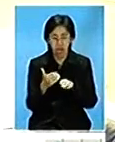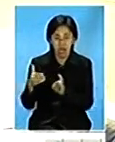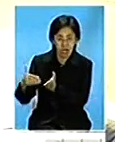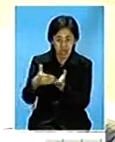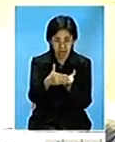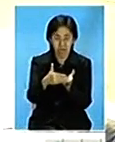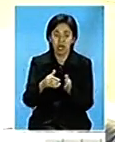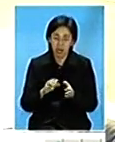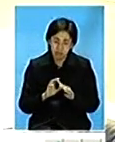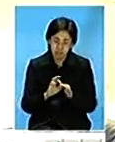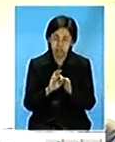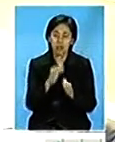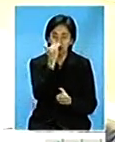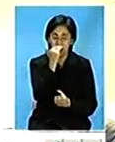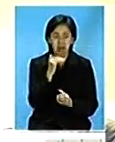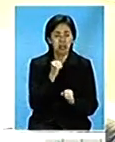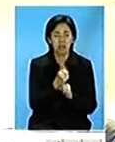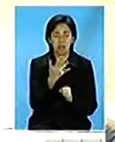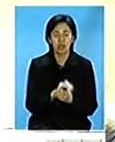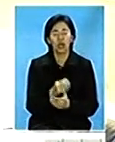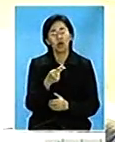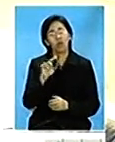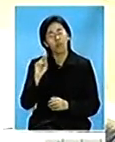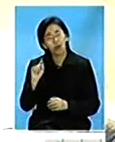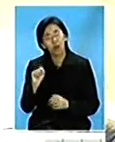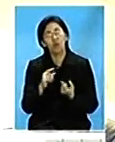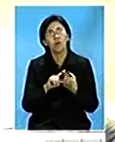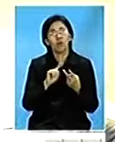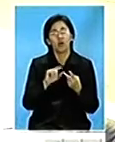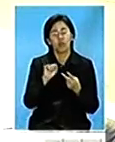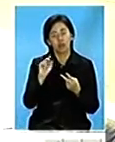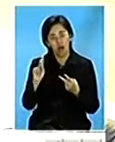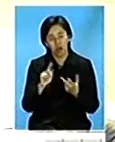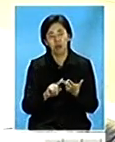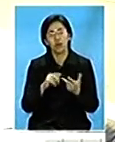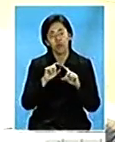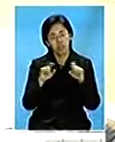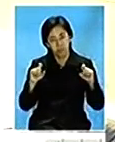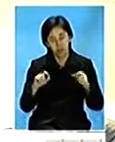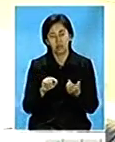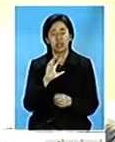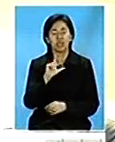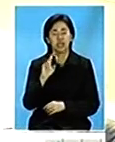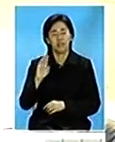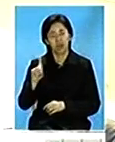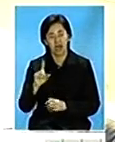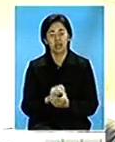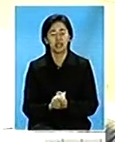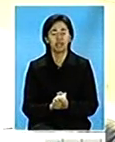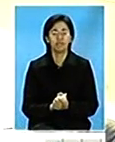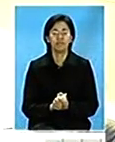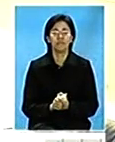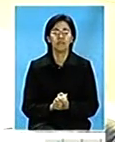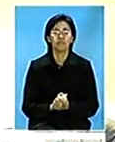นนี้แม่น้ำประสักเนี่ยตั้งแต่ลมเก่าลมสักเพชรบูรณ์แล้วก็ชบดาลมาไม่นะมา